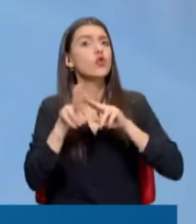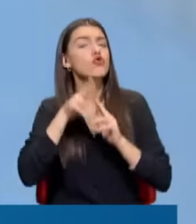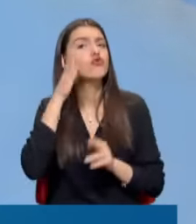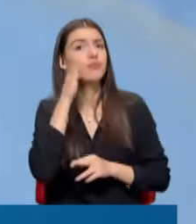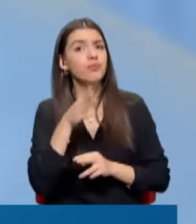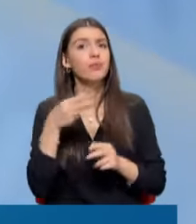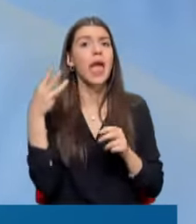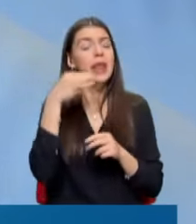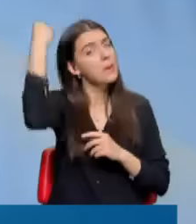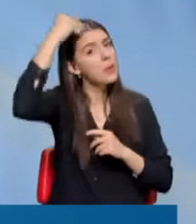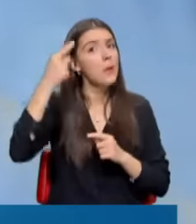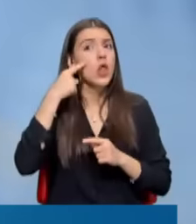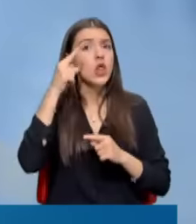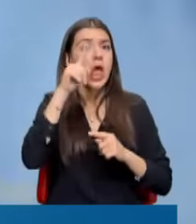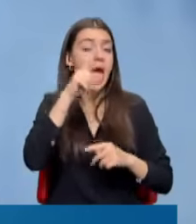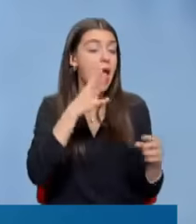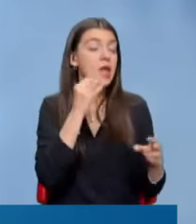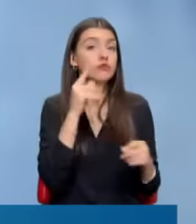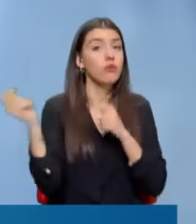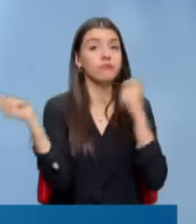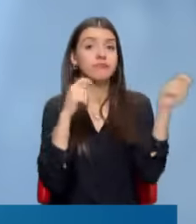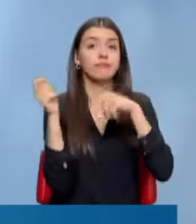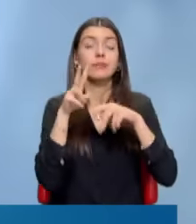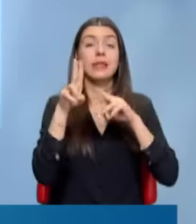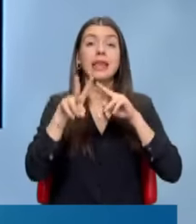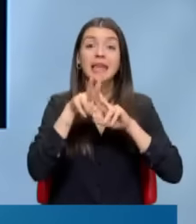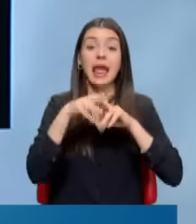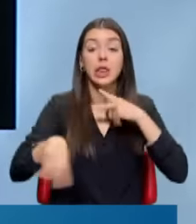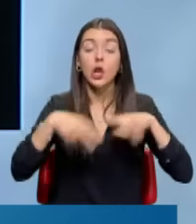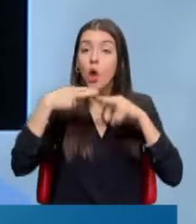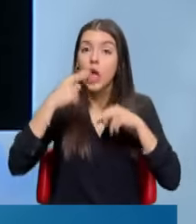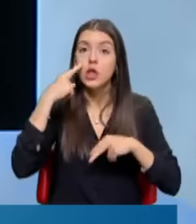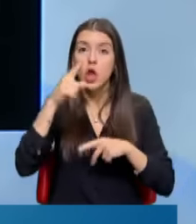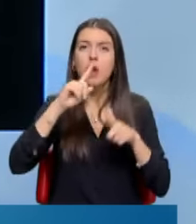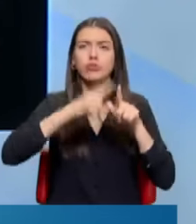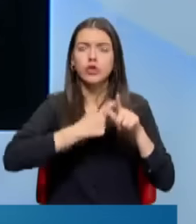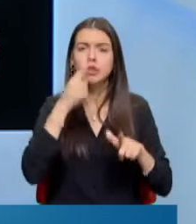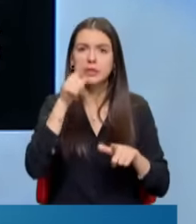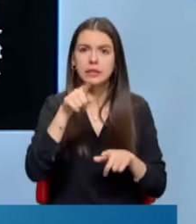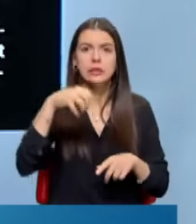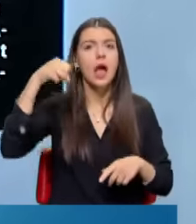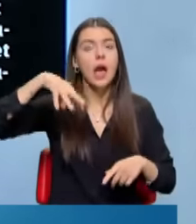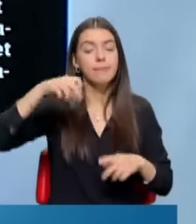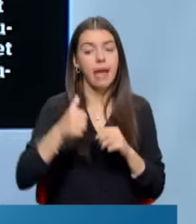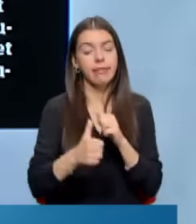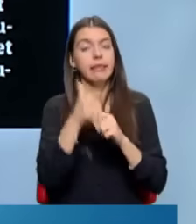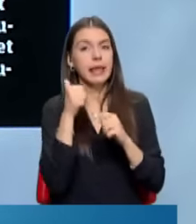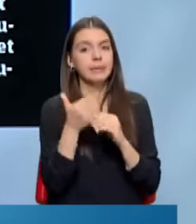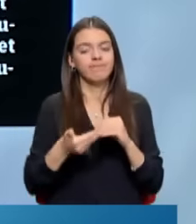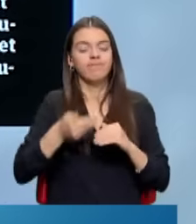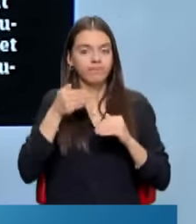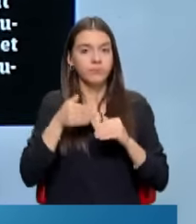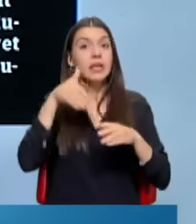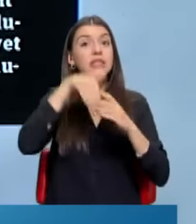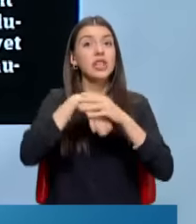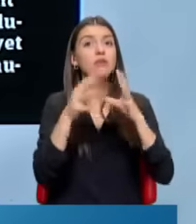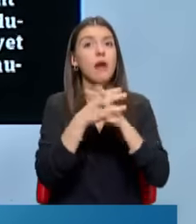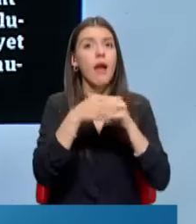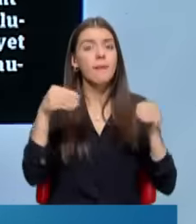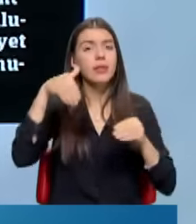arasındaki en önemli polemiklerden birisi olan kent lokantaları projesinde AK Parti geri adım attı. Seçimi kaybeden AK Parti